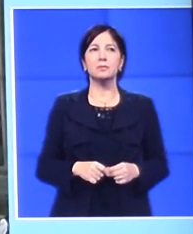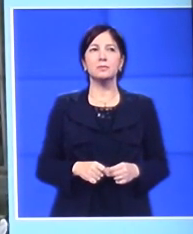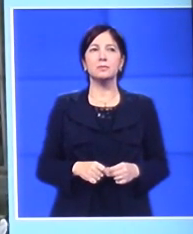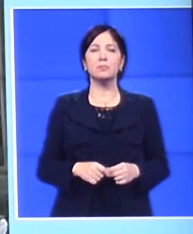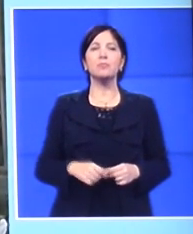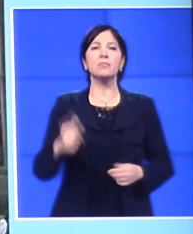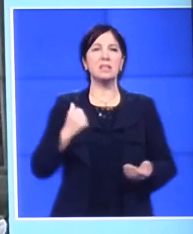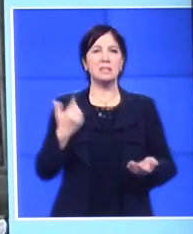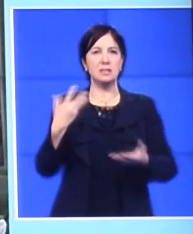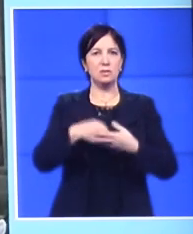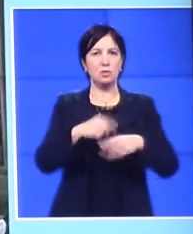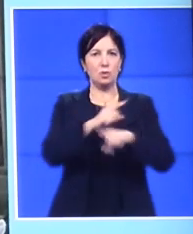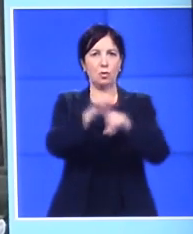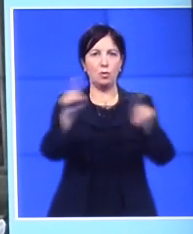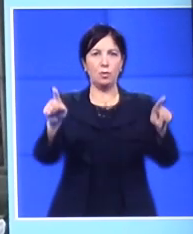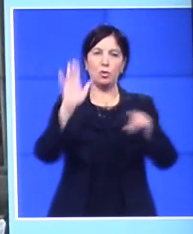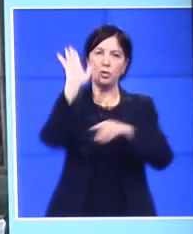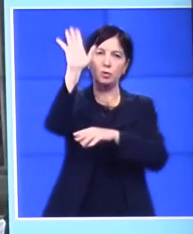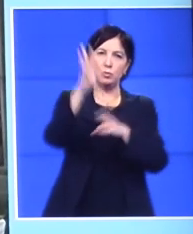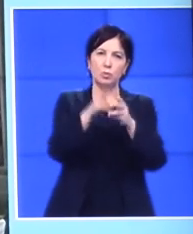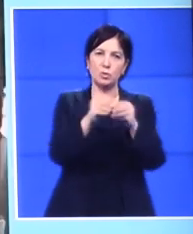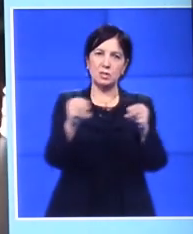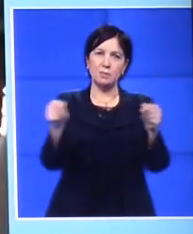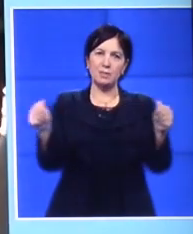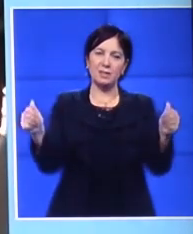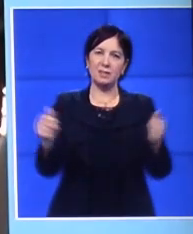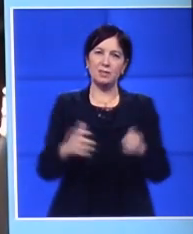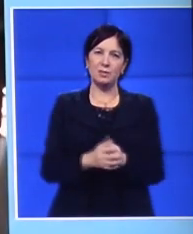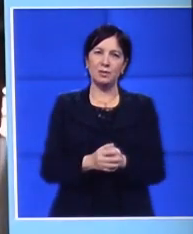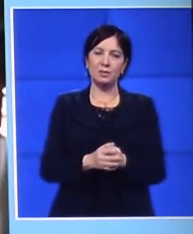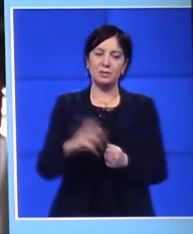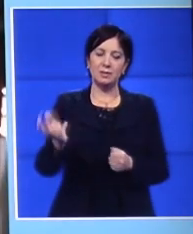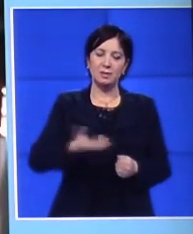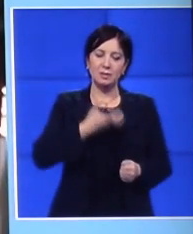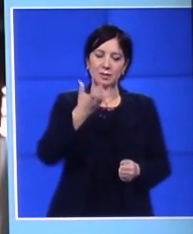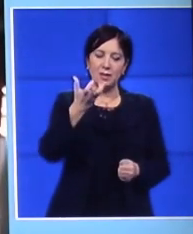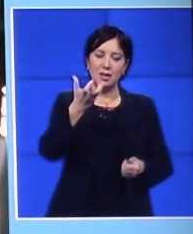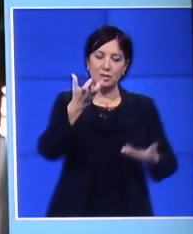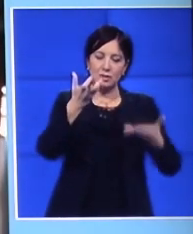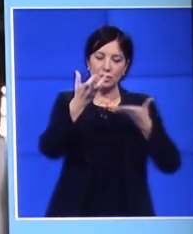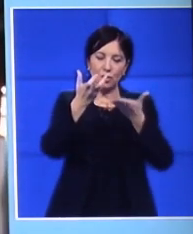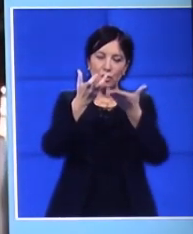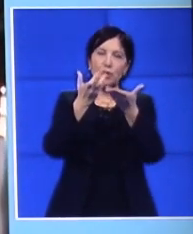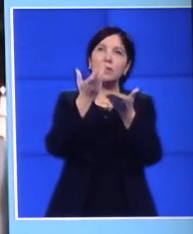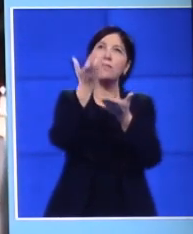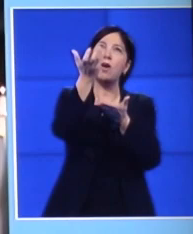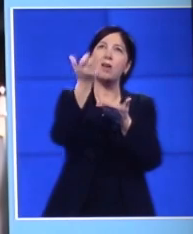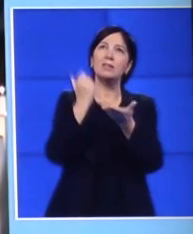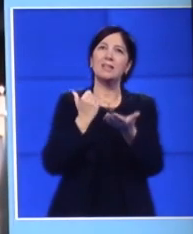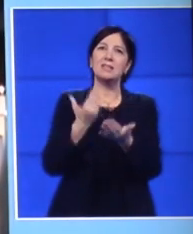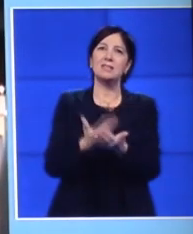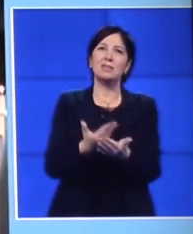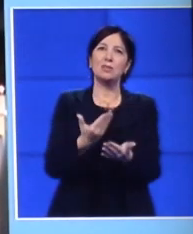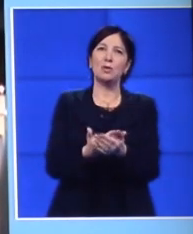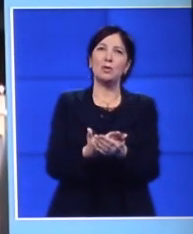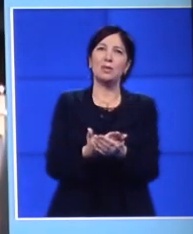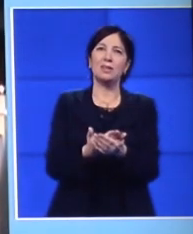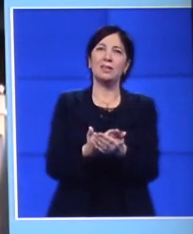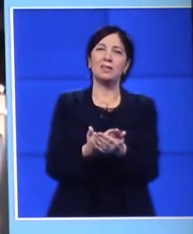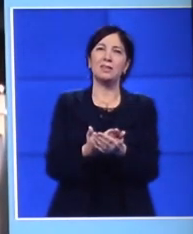Il Signore sia con voi. E con il tuo spirito. In alto i vostri cuori. Sono rivolti al